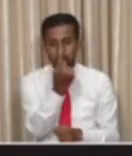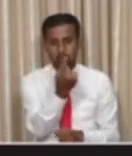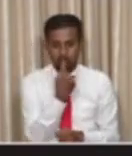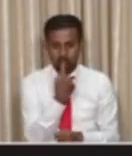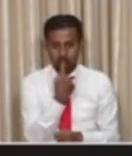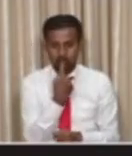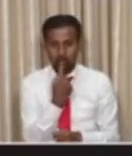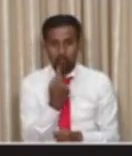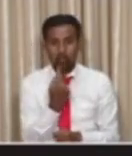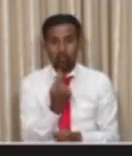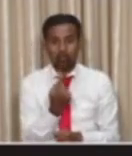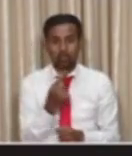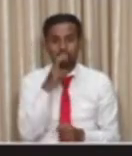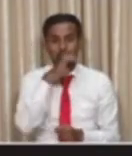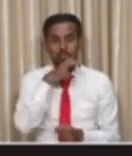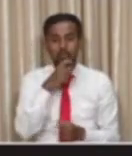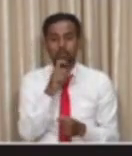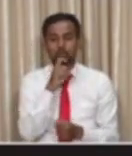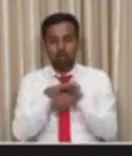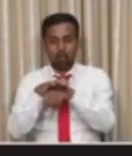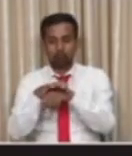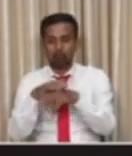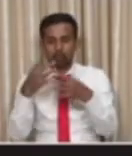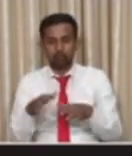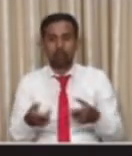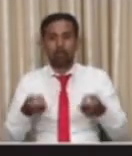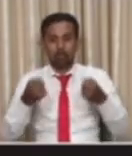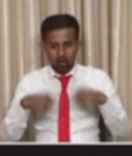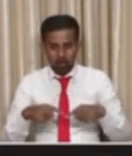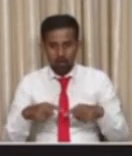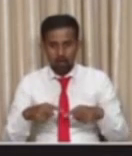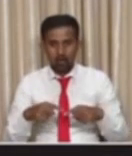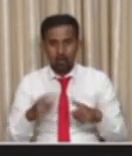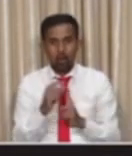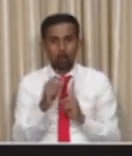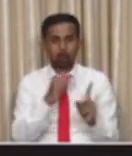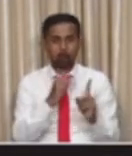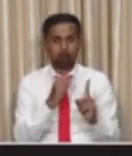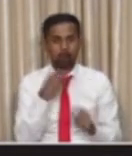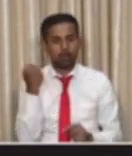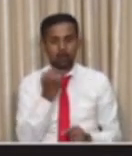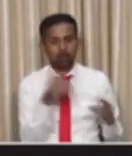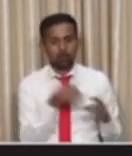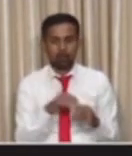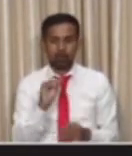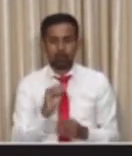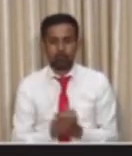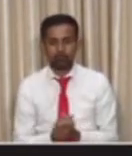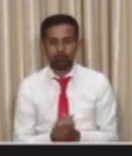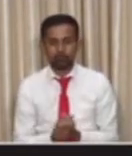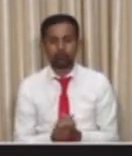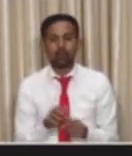කළා ඒගොල්ලන් කියන්නේ කිල්නොච්චි උසාවියට එයා ඉදිරිපත් කරලා ආපහු ගෙනල්ලා පාර්ලිමේන්තුවේ රැස්වීමට එයා සහභාගී කරනවා කියලා. ඒක